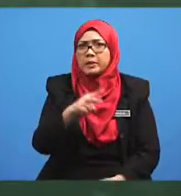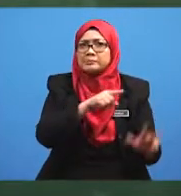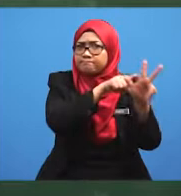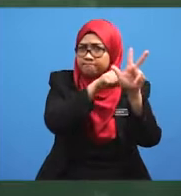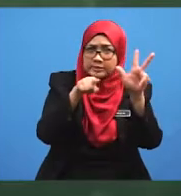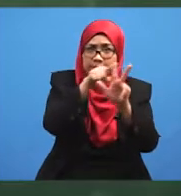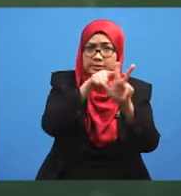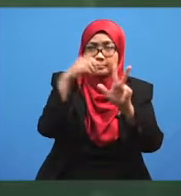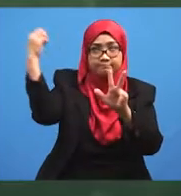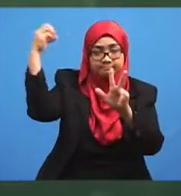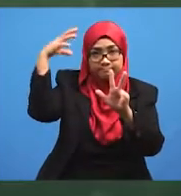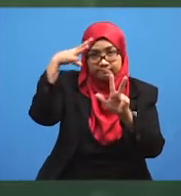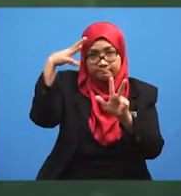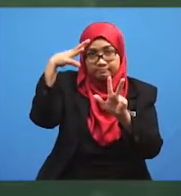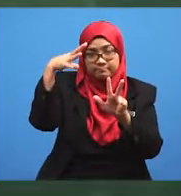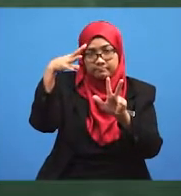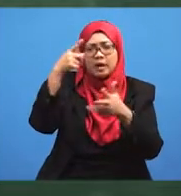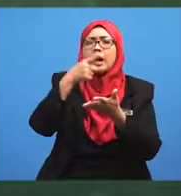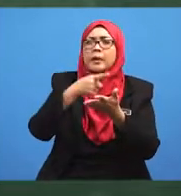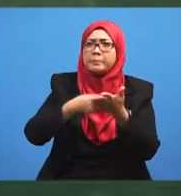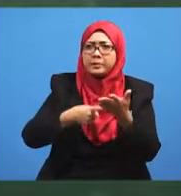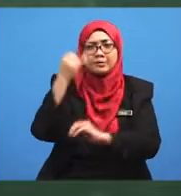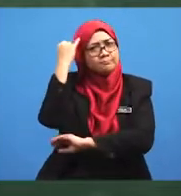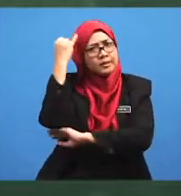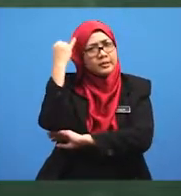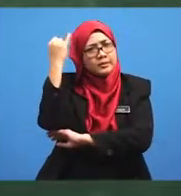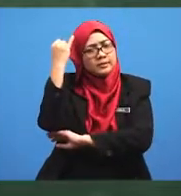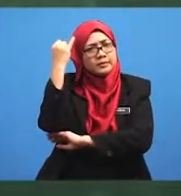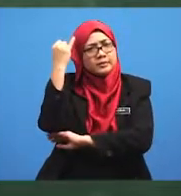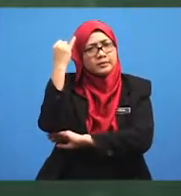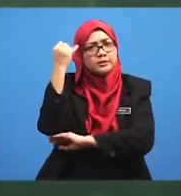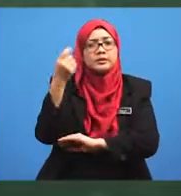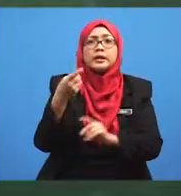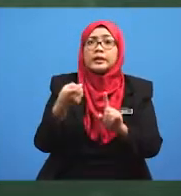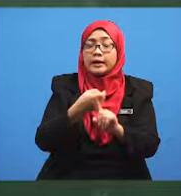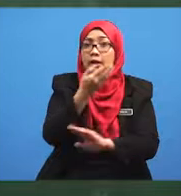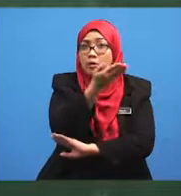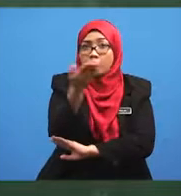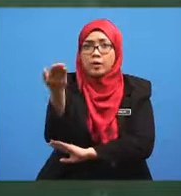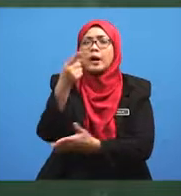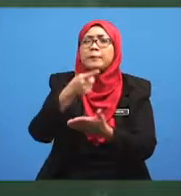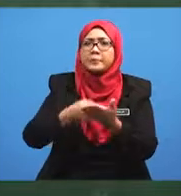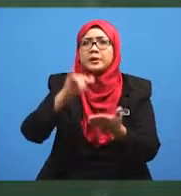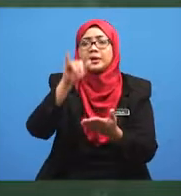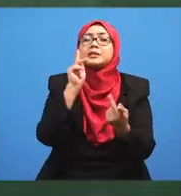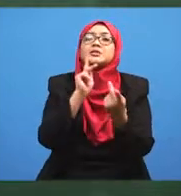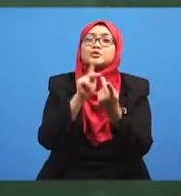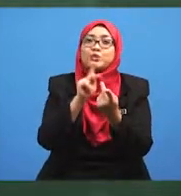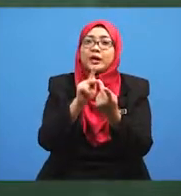jenis sinaran, pada pendapat kamu, manakah yang paling sesuai digunakan dalam